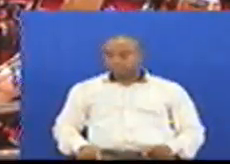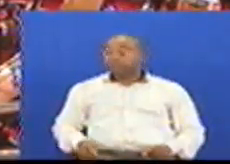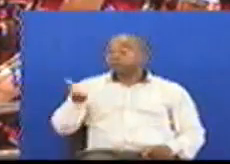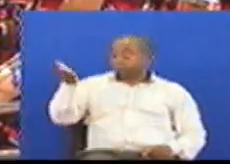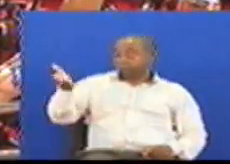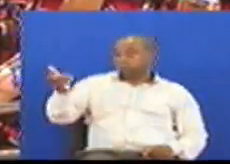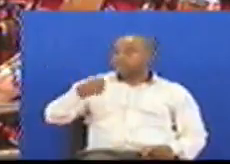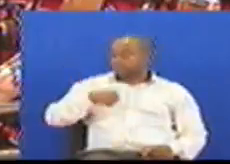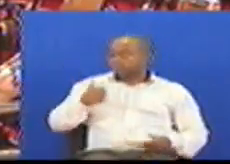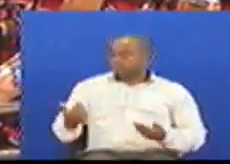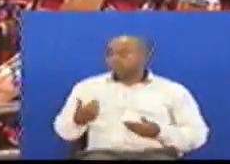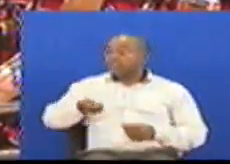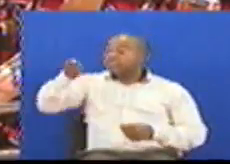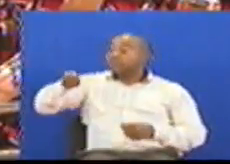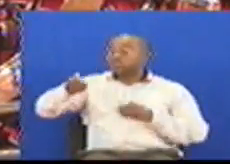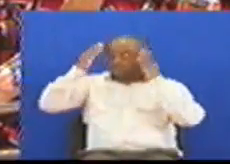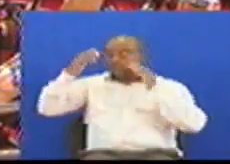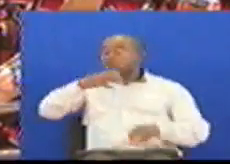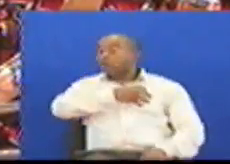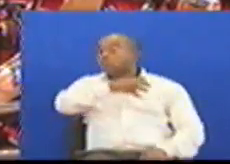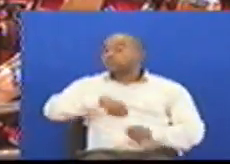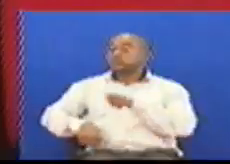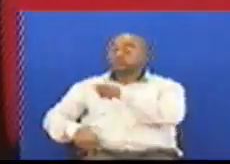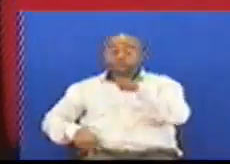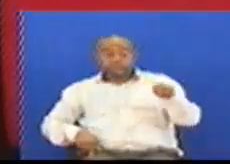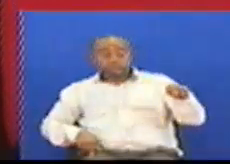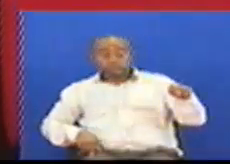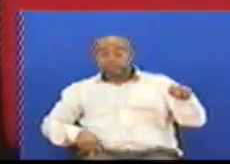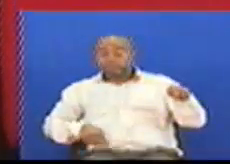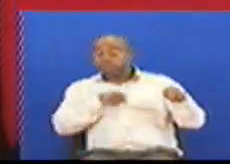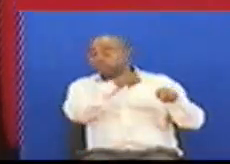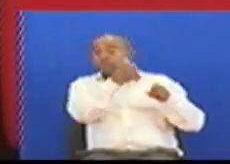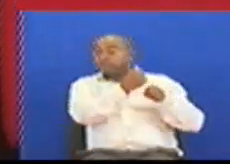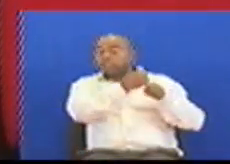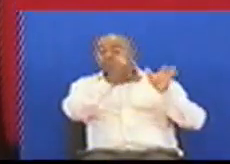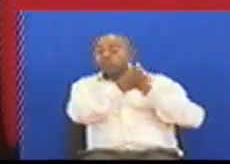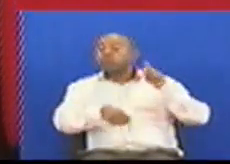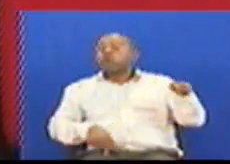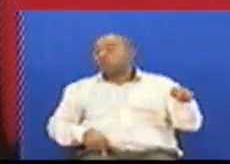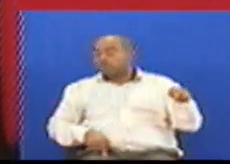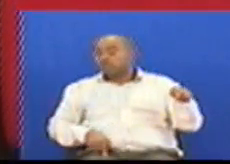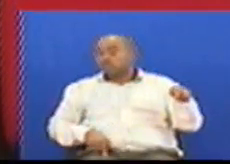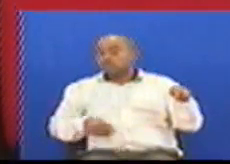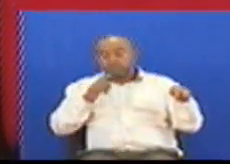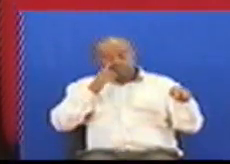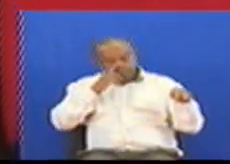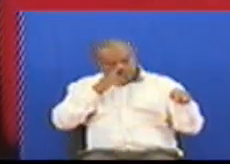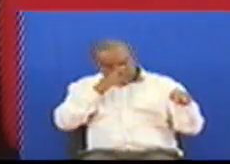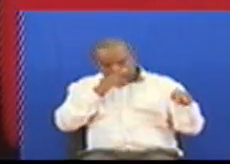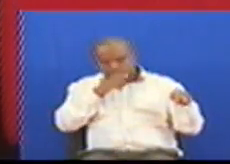nimpongeze Mheshimiwa Waziri kwa kazi kubwa ambayo anaifanya, lakini